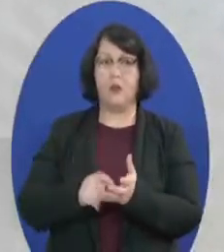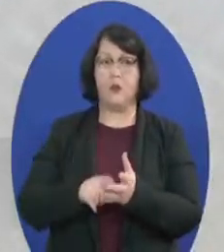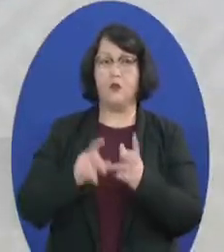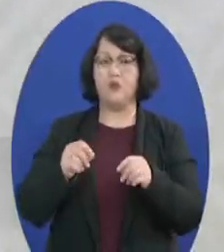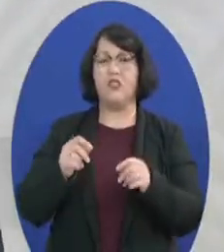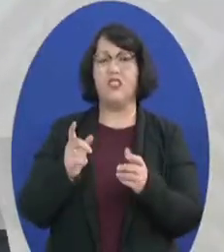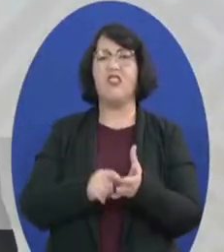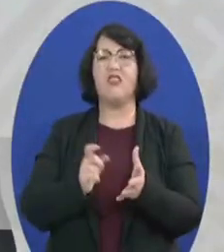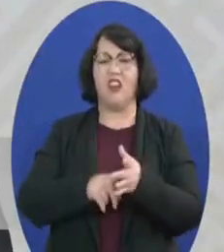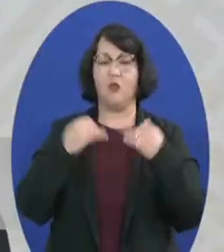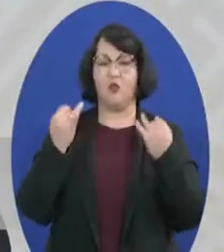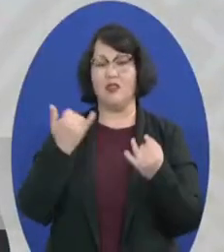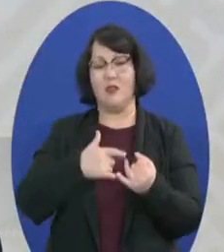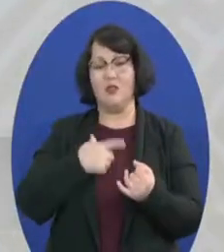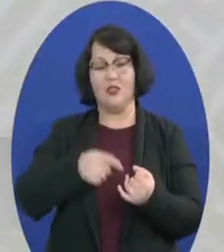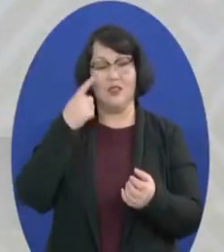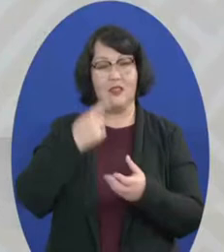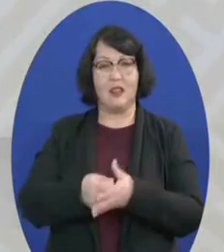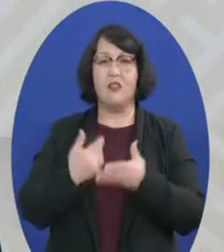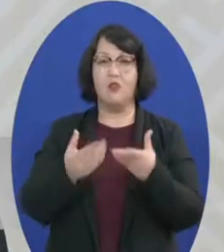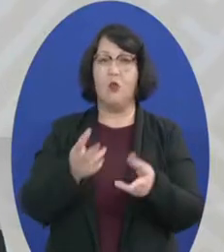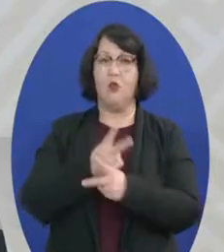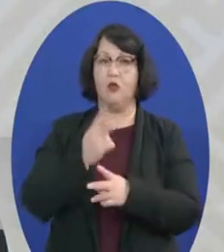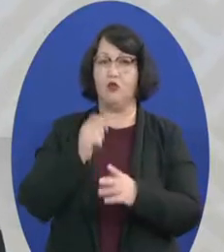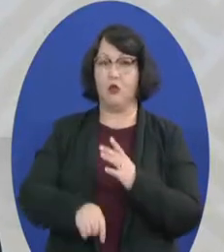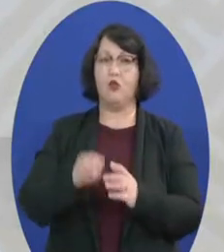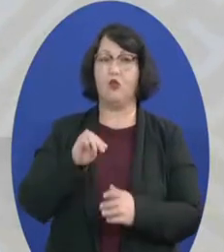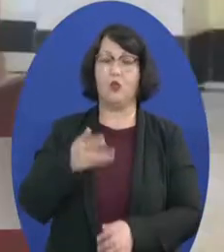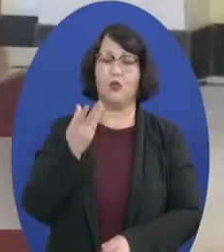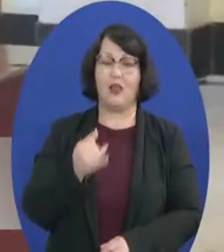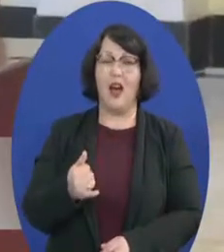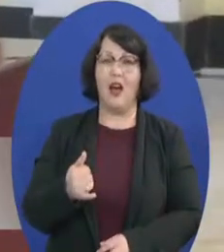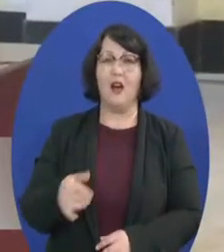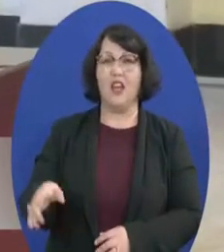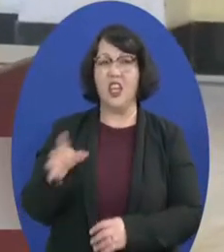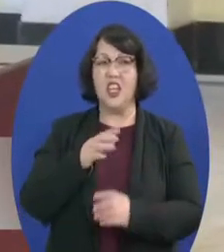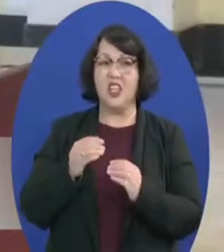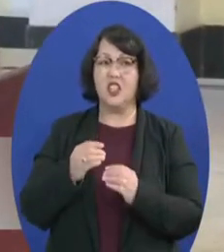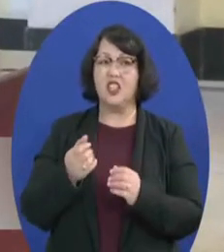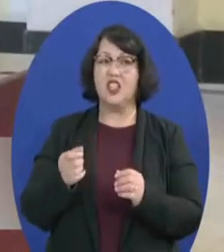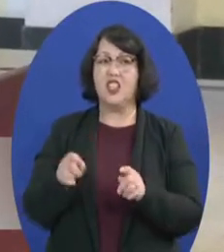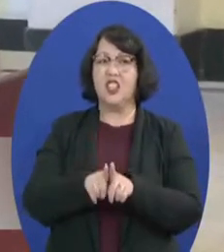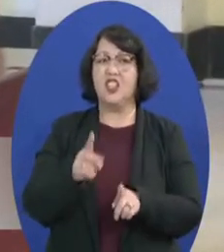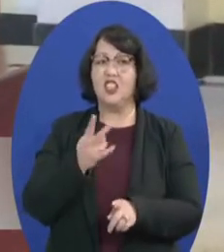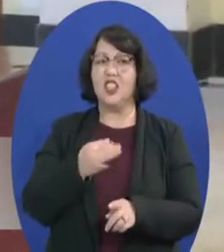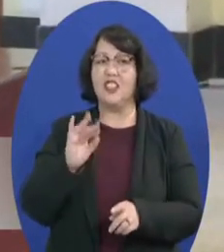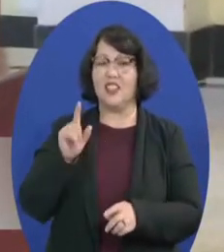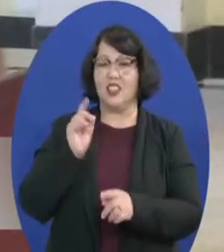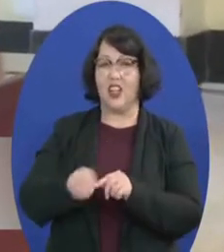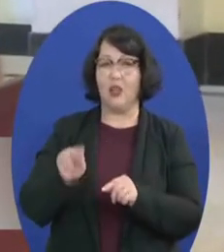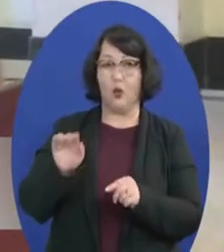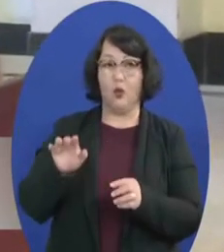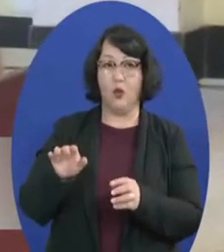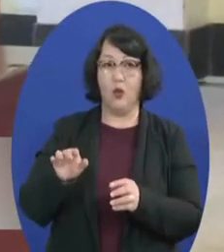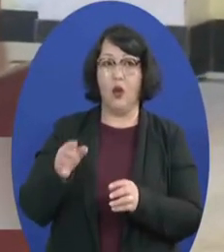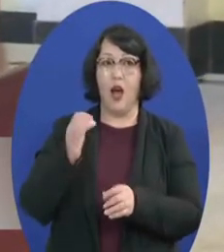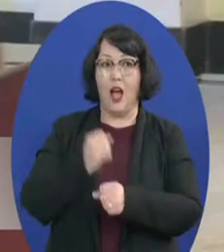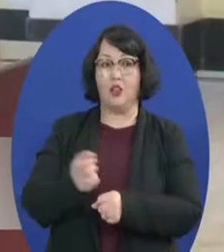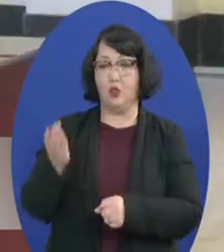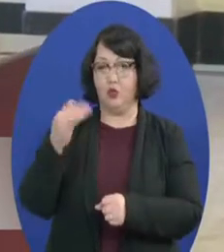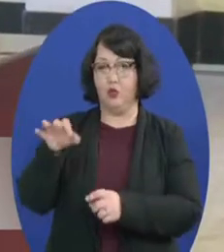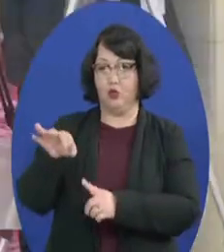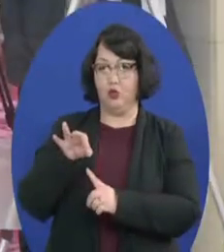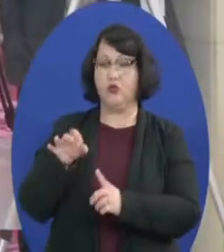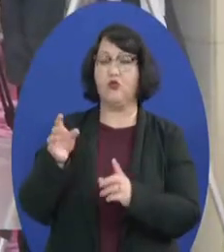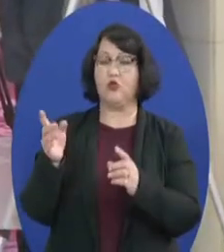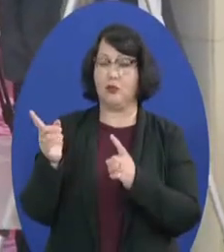гаргаж байна. За өөрөөр хэлбэл хуульд заагдсан тусгай болон нийтлэг шаардлагуудыг хангасан хүнийг улс төрийн албан тушаалт томилдог болох